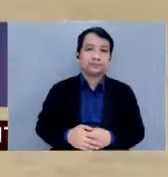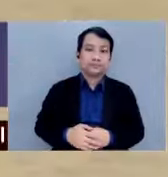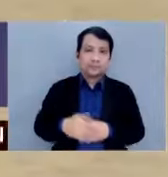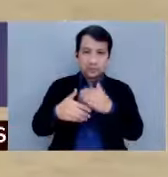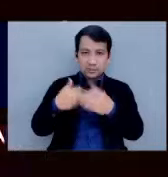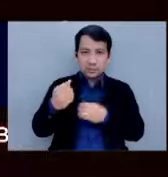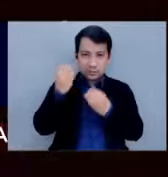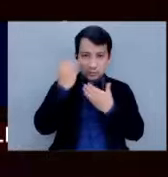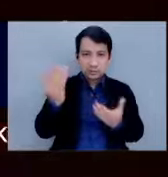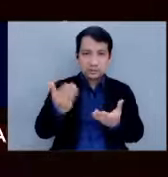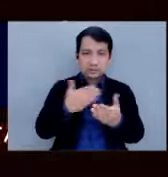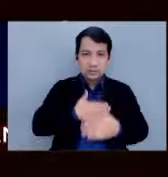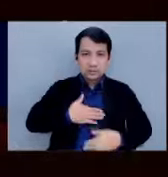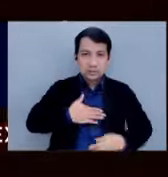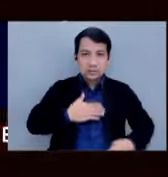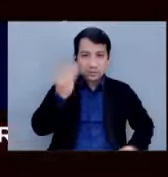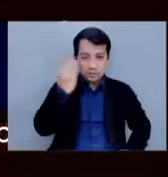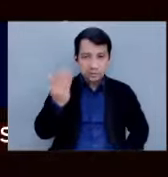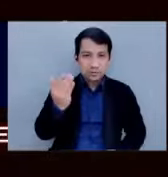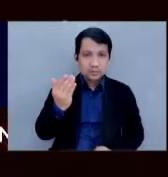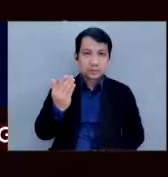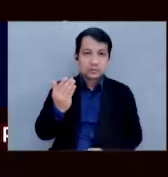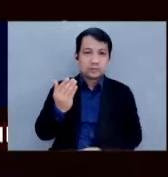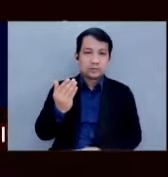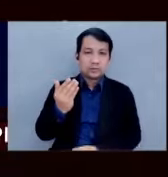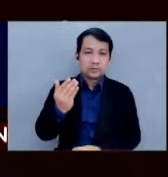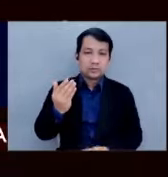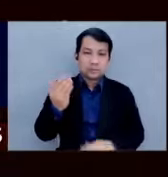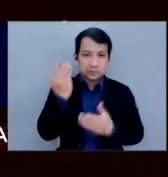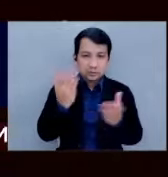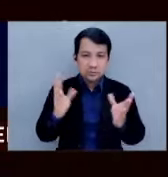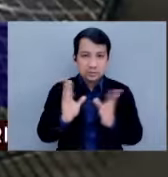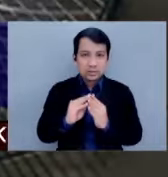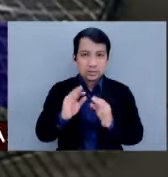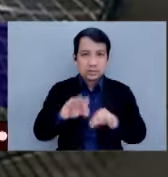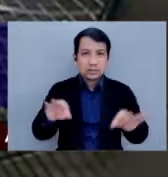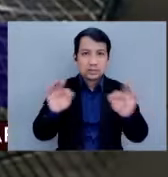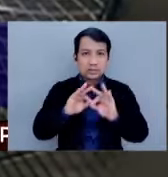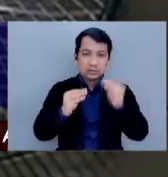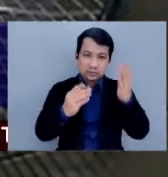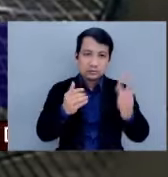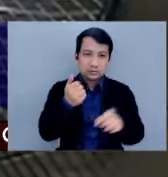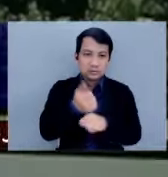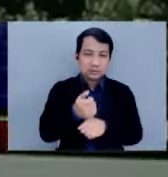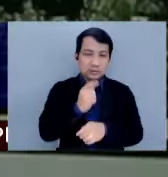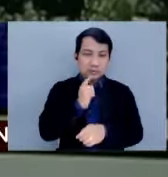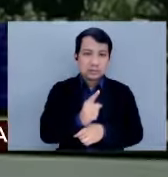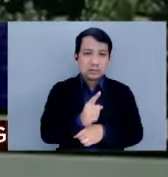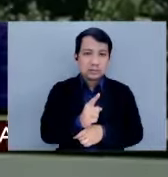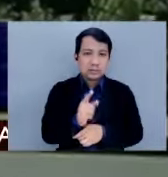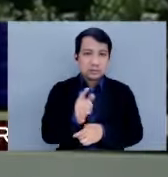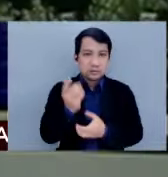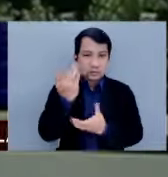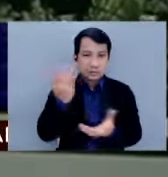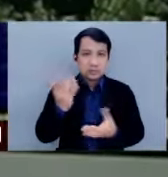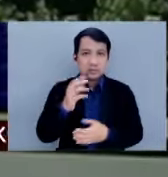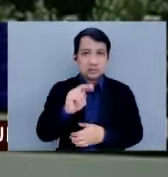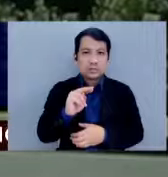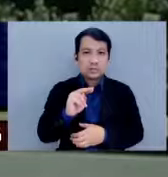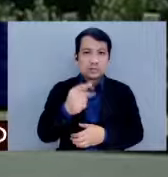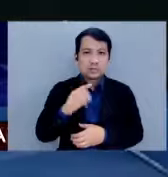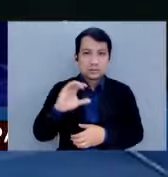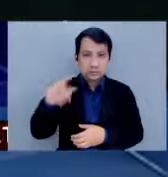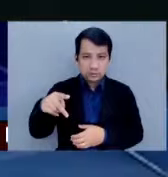ganyang kainit. Ngayong tag-init, mataas ang demand sa kuryente. Ito ang nag-udyok sa National Grid Corporation